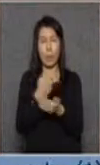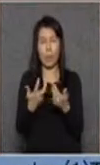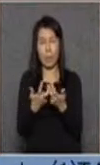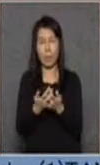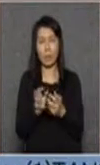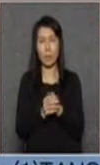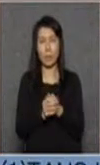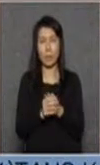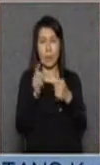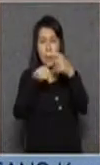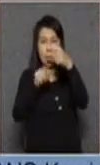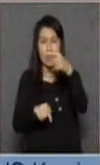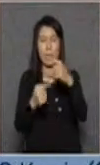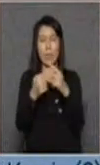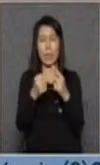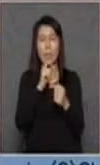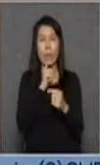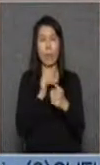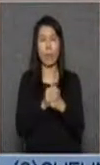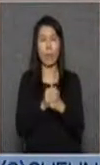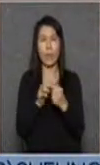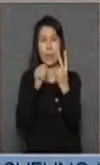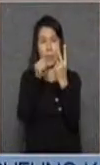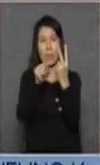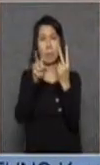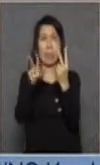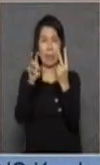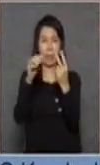成每1000個人就係2.2張，